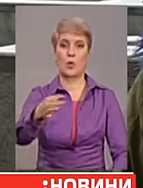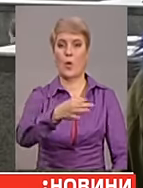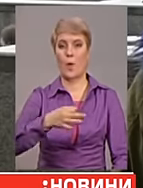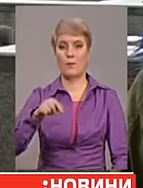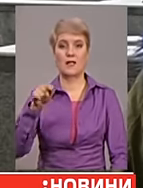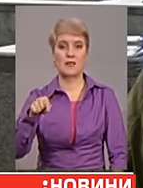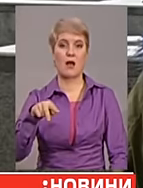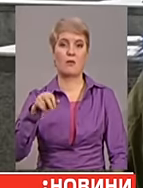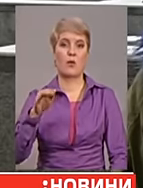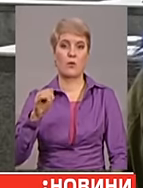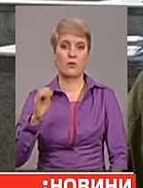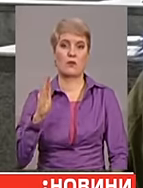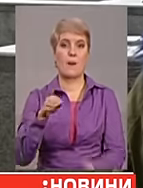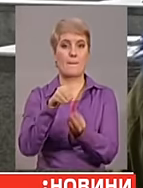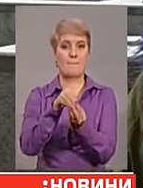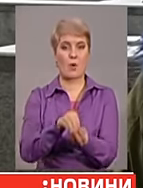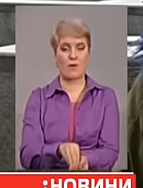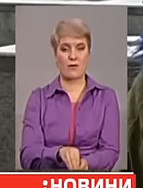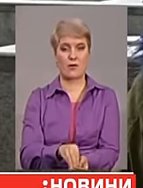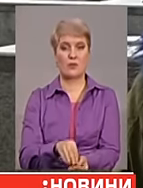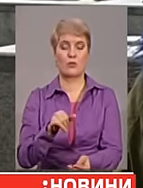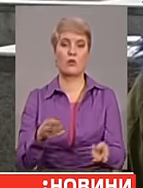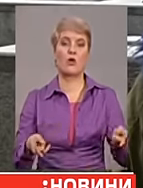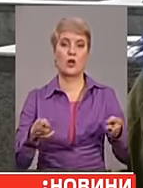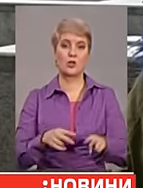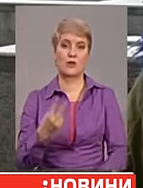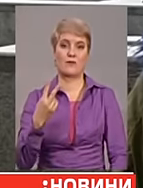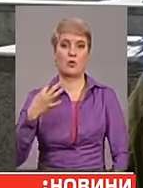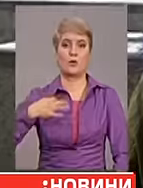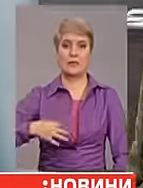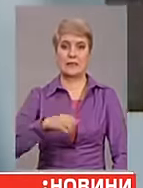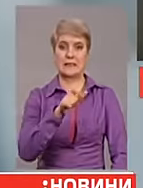де Леоніда поховають. У Леоніда Дергача лишилося двоє синів.